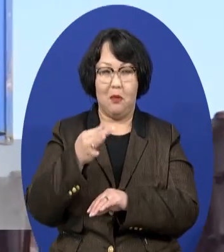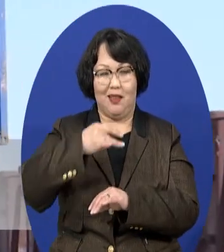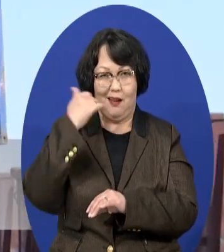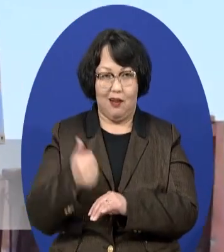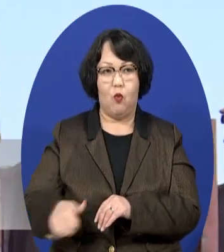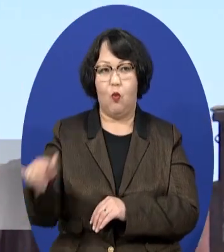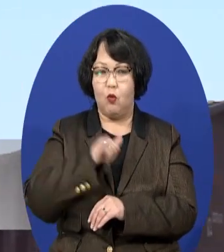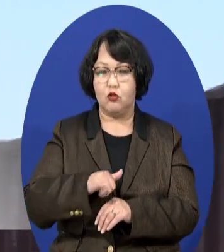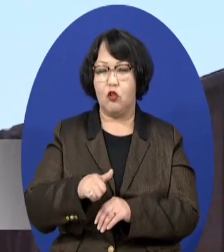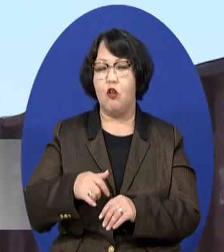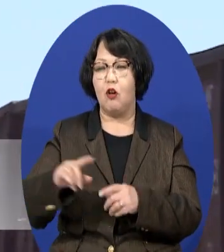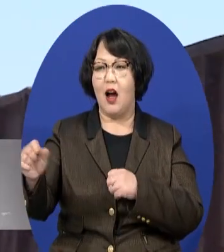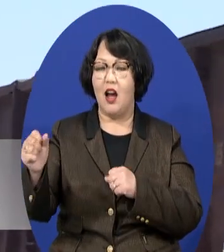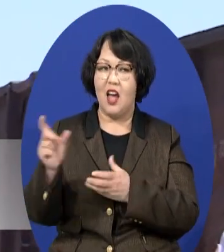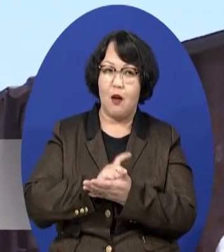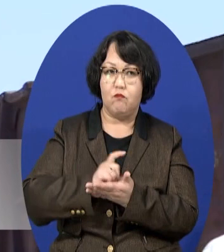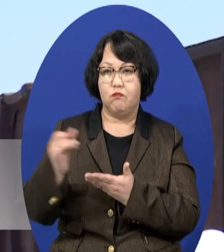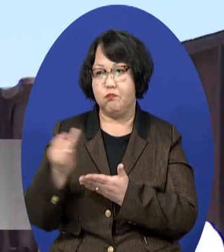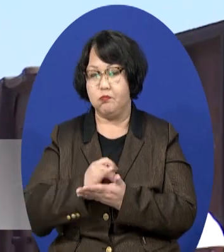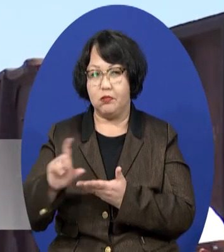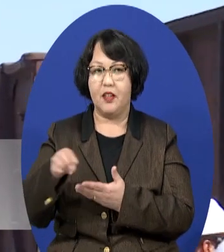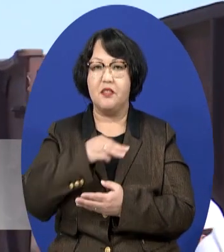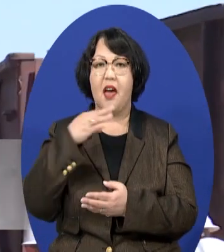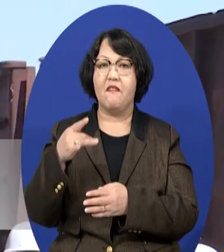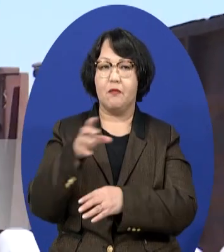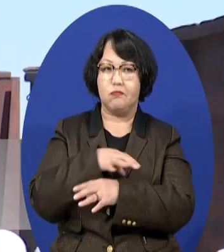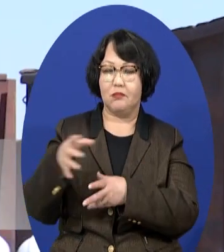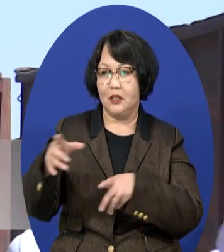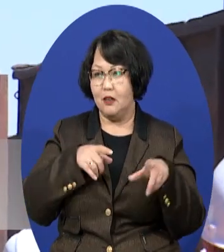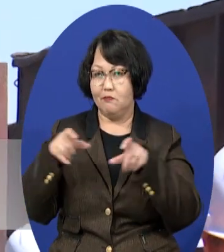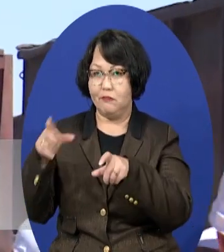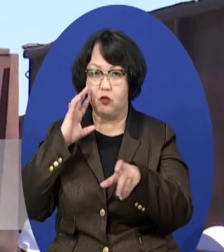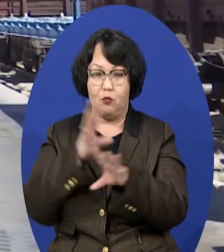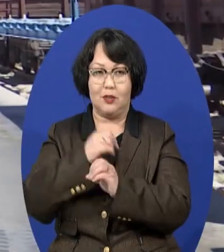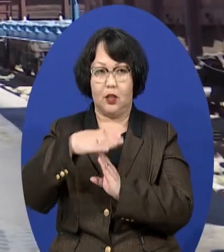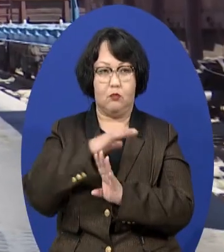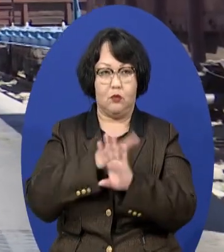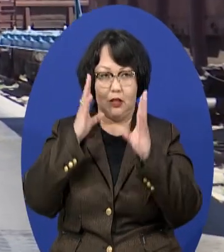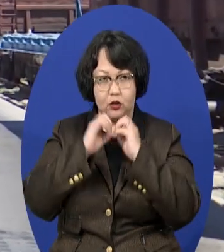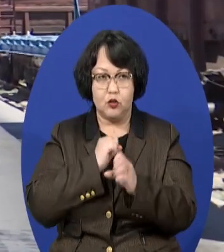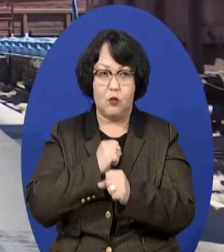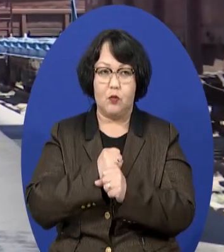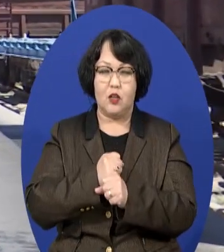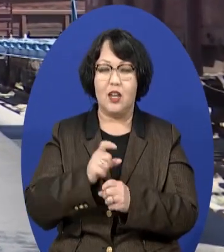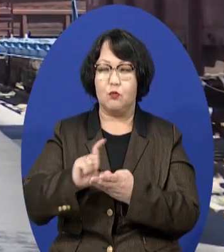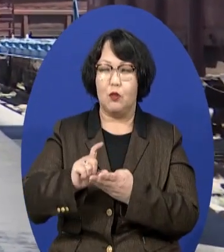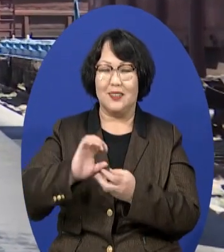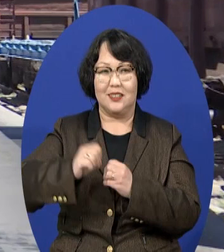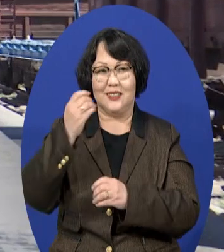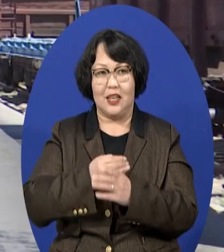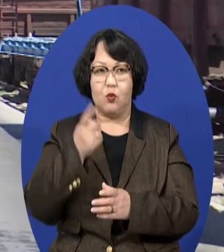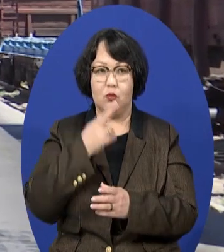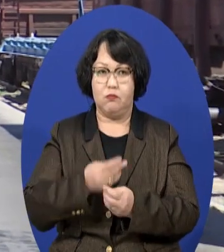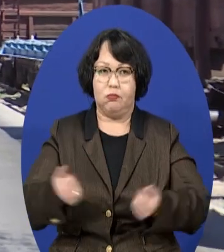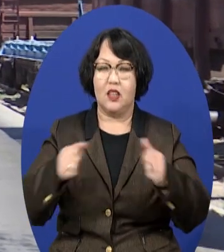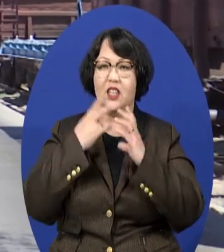орнтын ачаа тээвэрлэлтийн үйл ажиллагааг тасралтгүй хэвийн үргэлжлүүлэх ажлыг зохион байгуулах. Экспортыг нэмэгдүүлэхэд үүсэж байгаа хүндрэл саатлыг арилгах, нэгдсэн